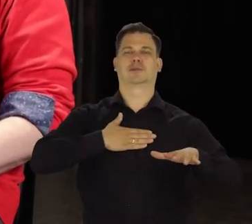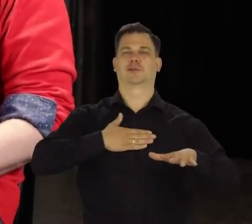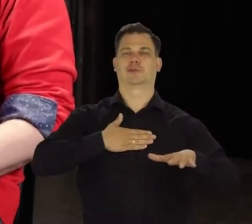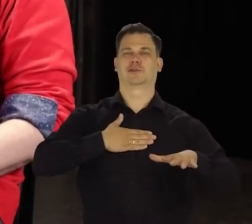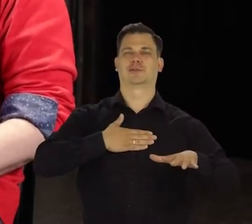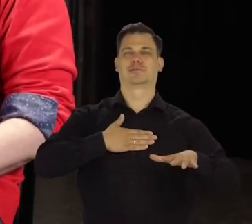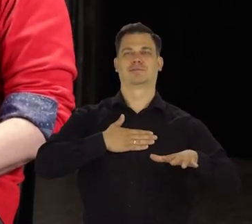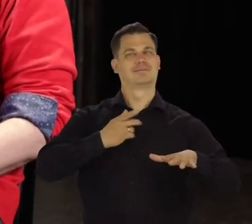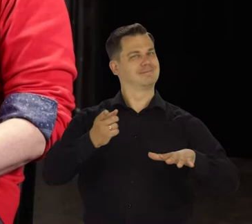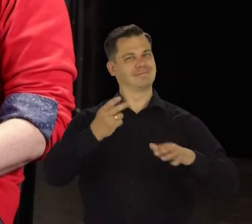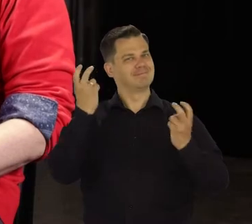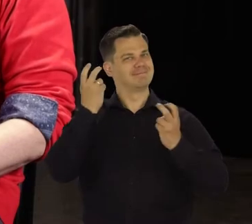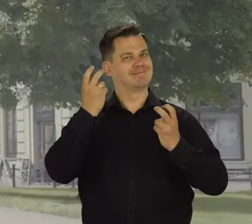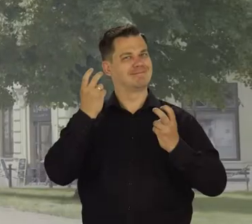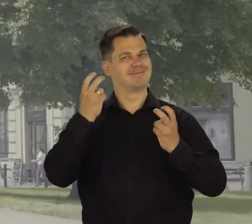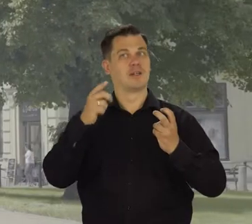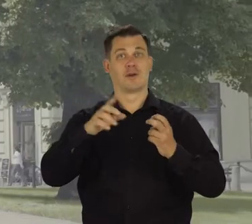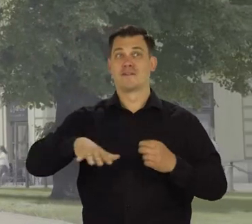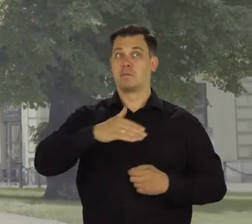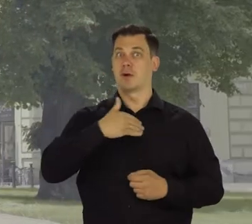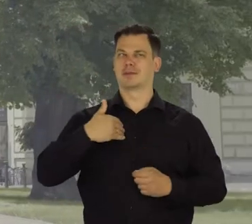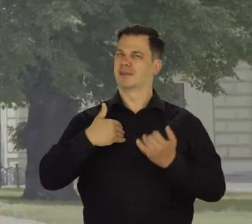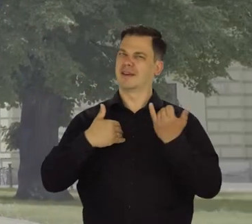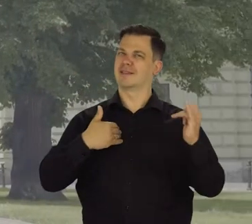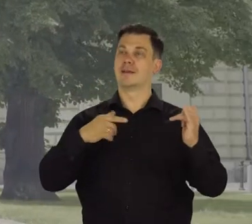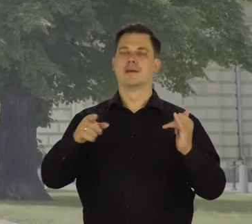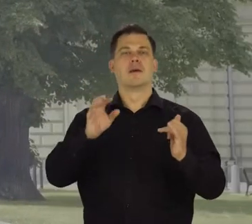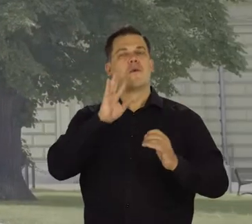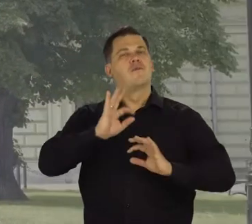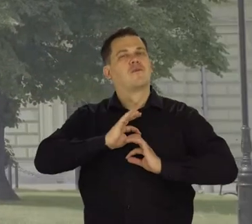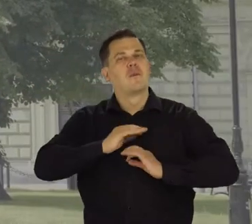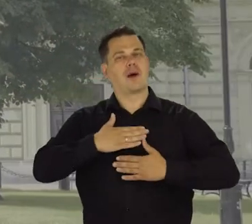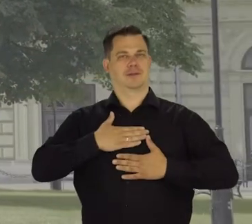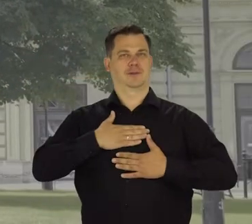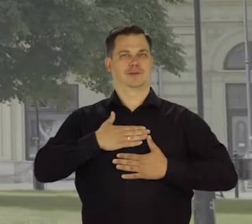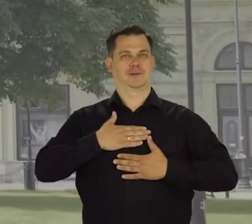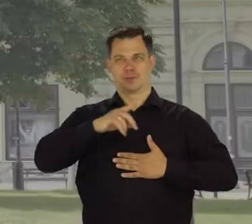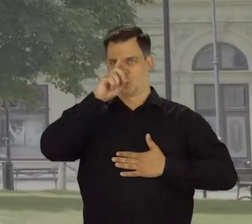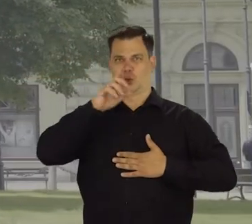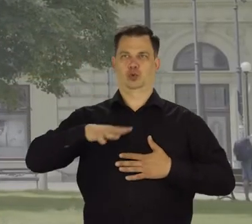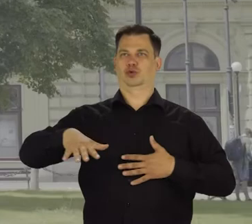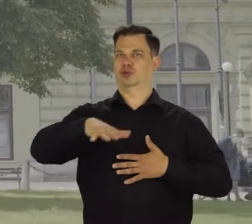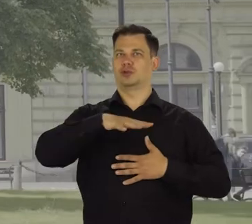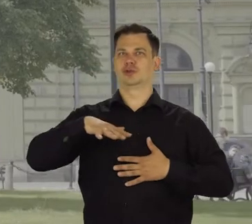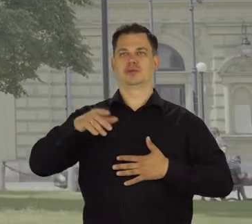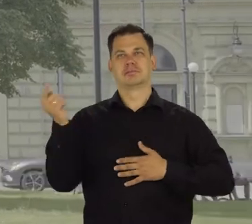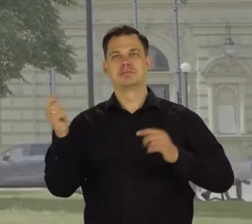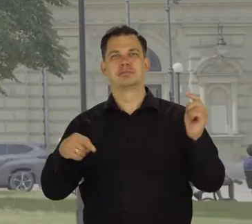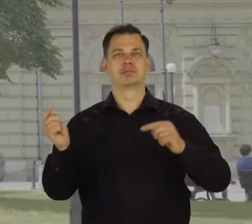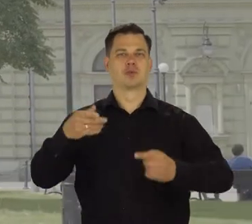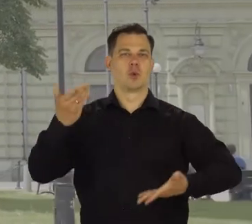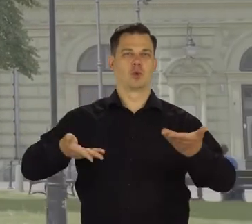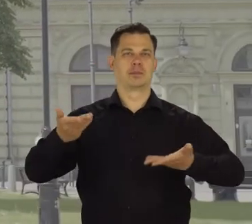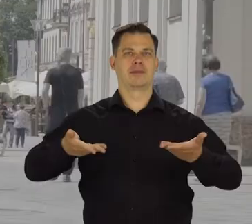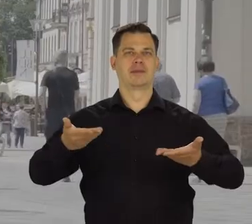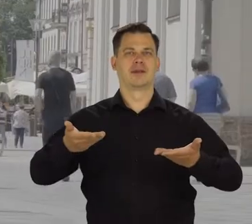własnością, jest takie unikalne w skali Polski, jest własnością mieszkańców